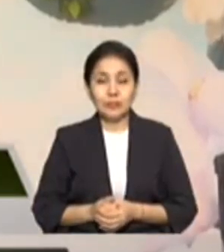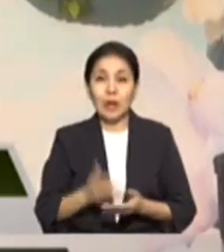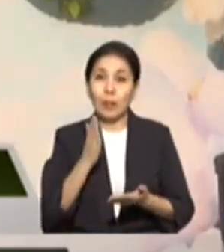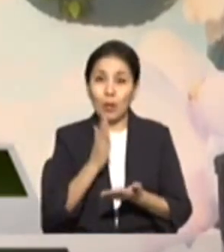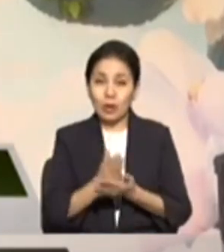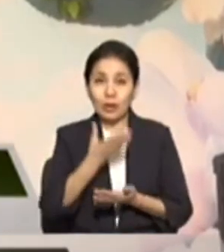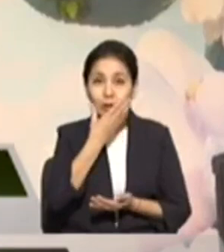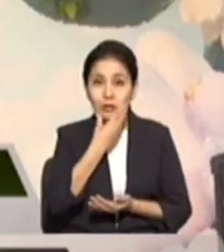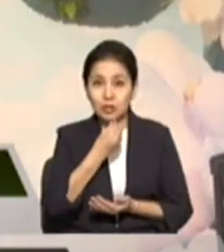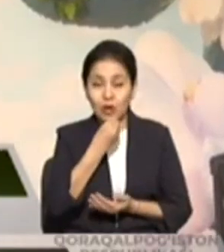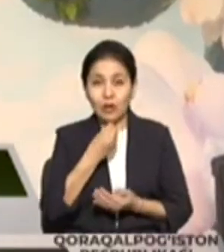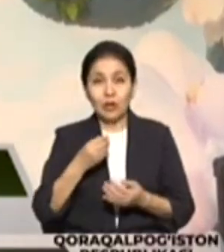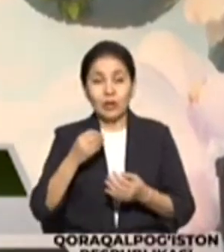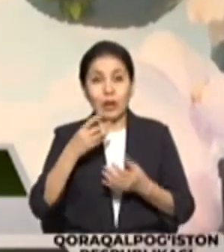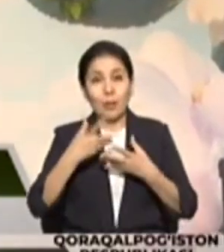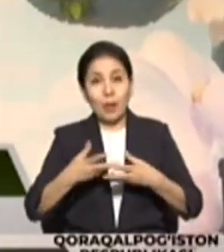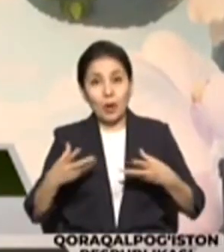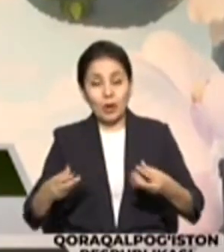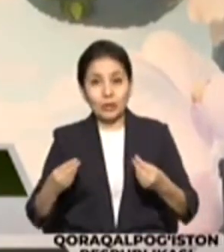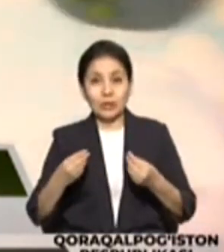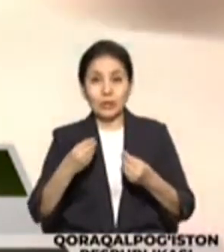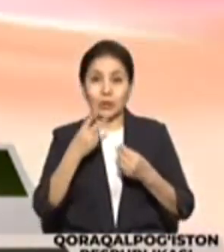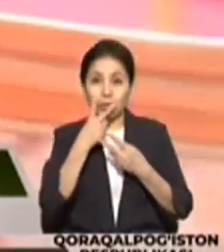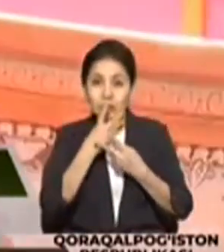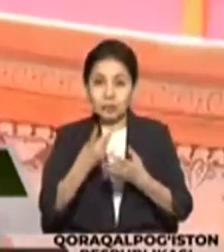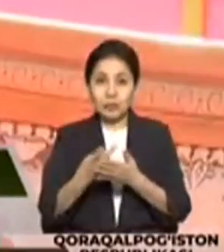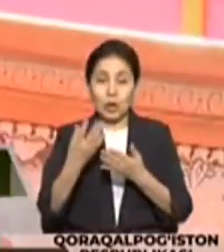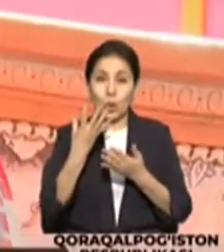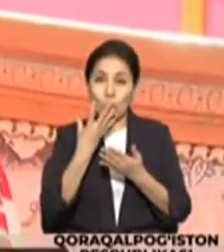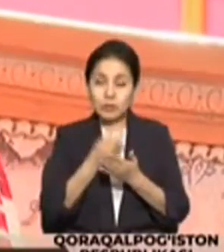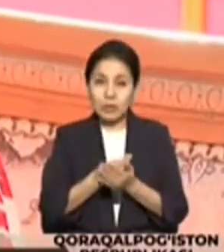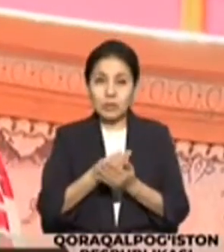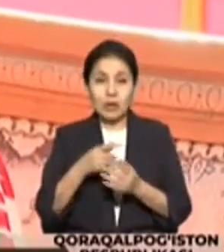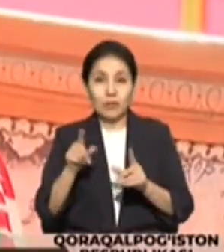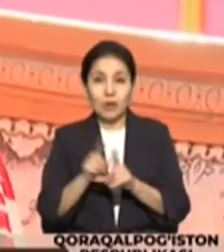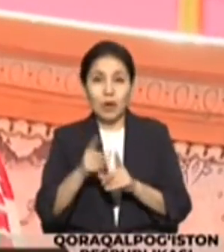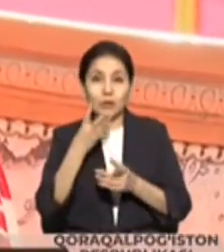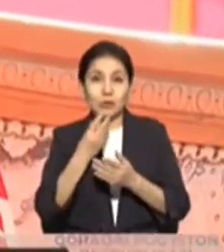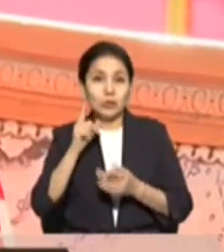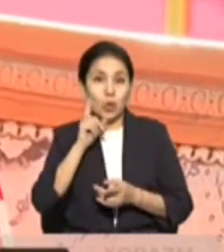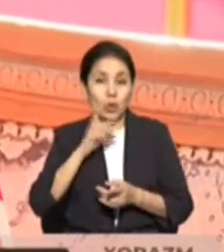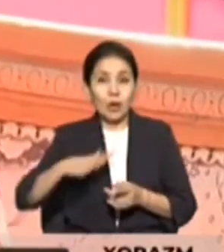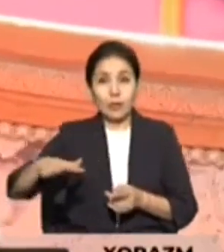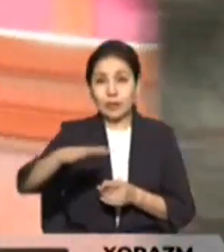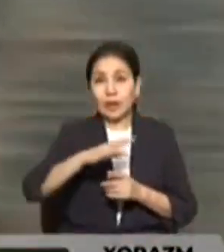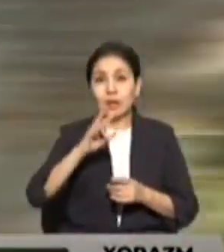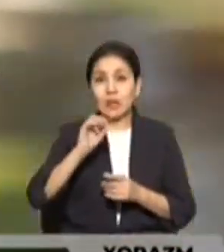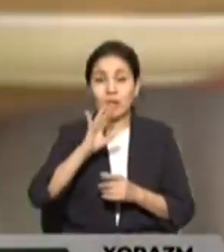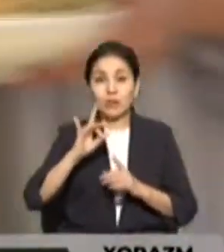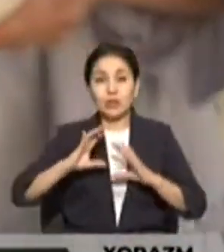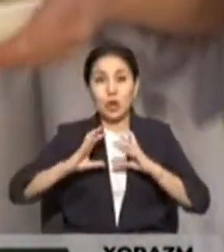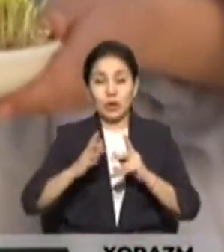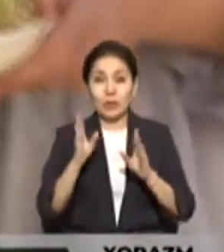Borliqqa chiroy ulashgan bahorning tarovati o'zgacha. Unda ko'klamga ko'rk qo'shgan Navro'zi olamning